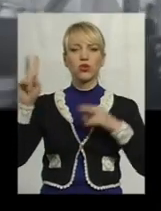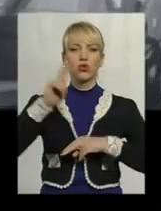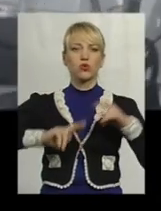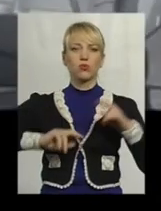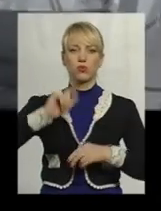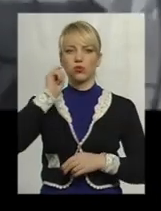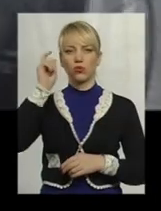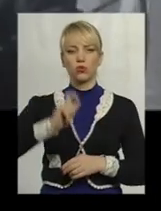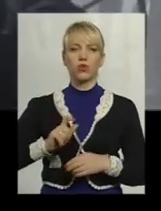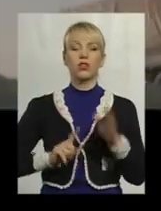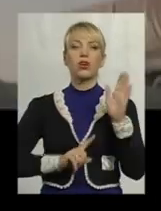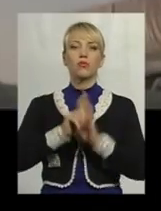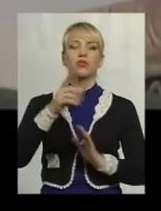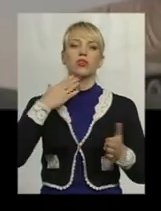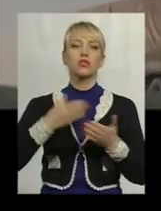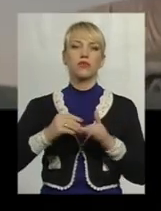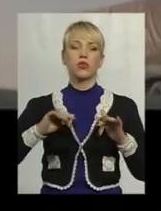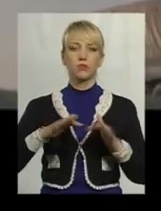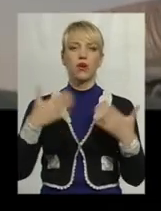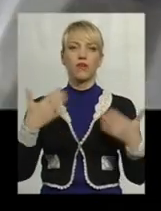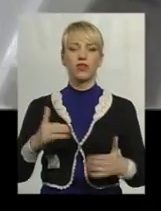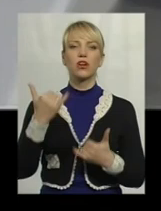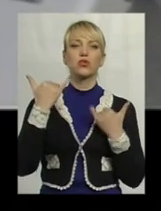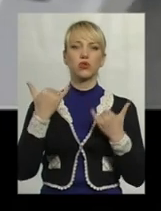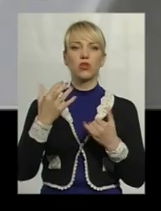Дякую за перегляд!